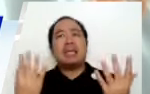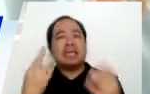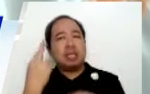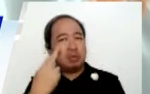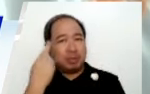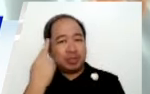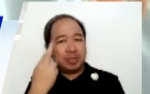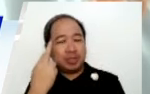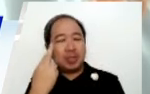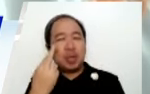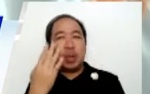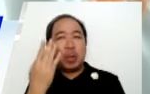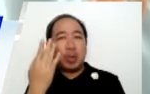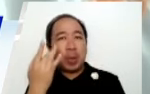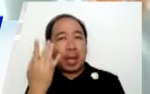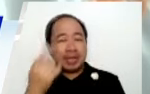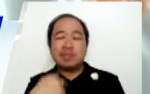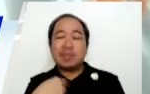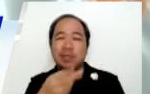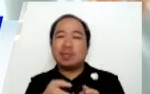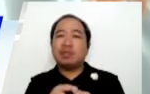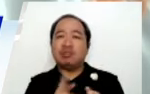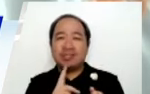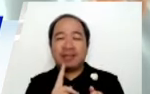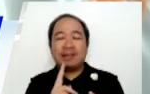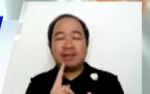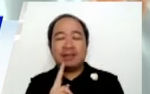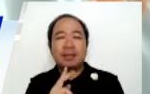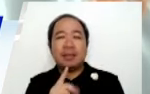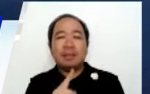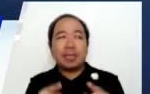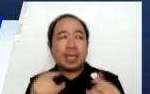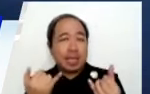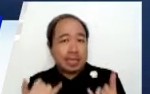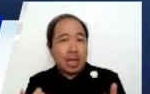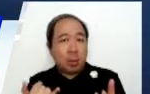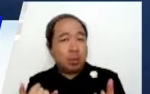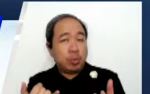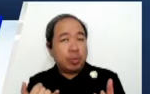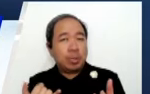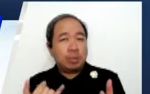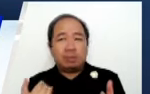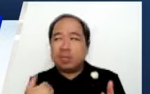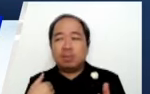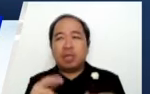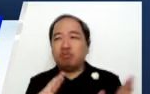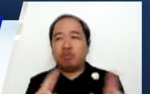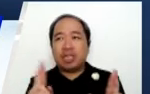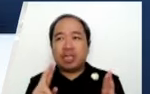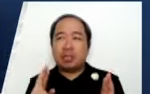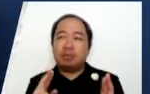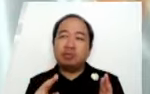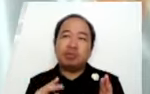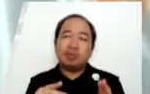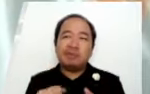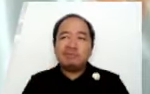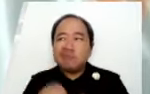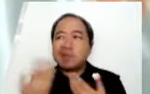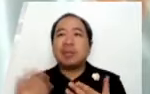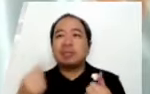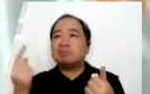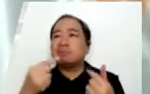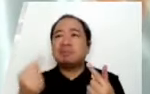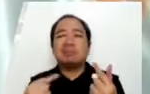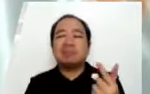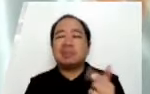listahan and sa pangayon, hindi pa kasi ako handa na umupo para isa-isahin yun. Pero sasabihin ko sa